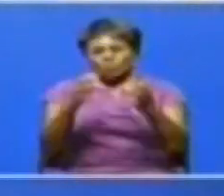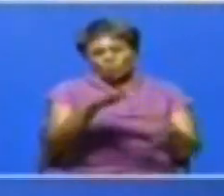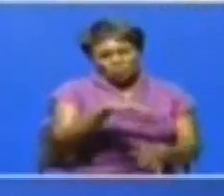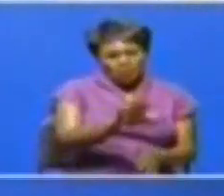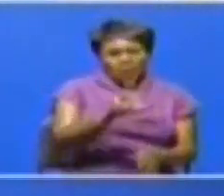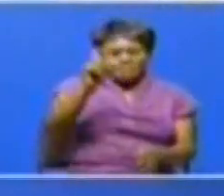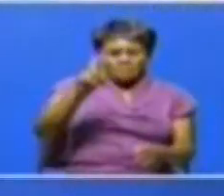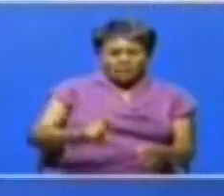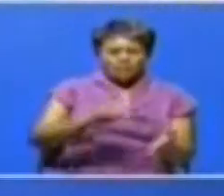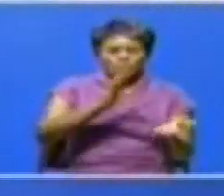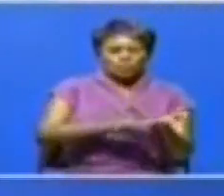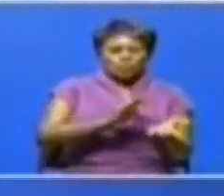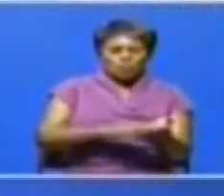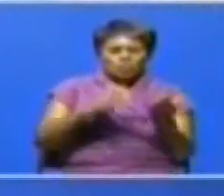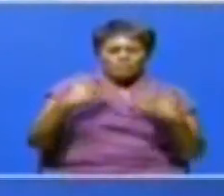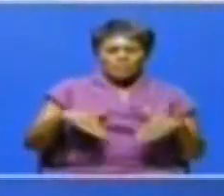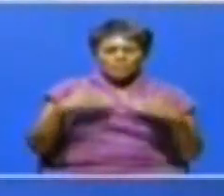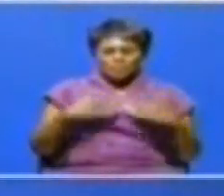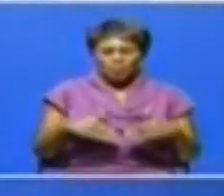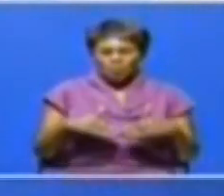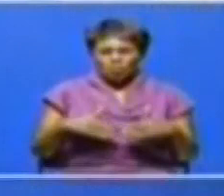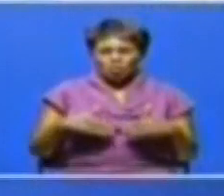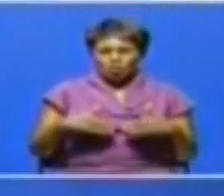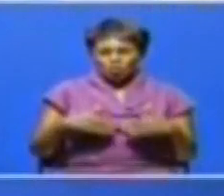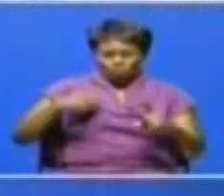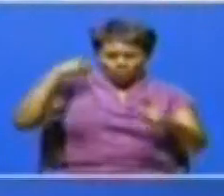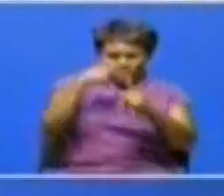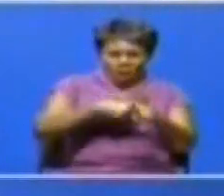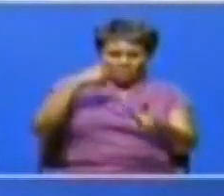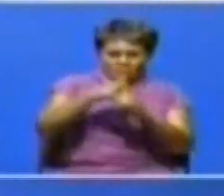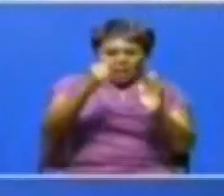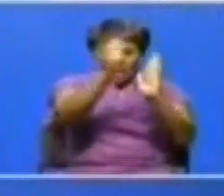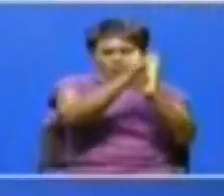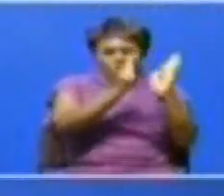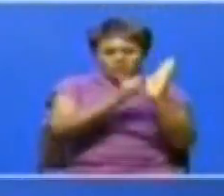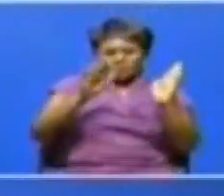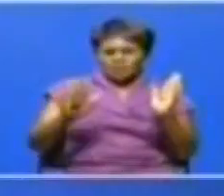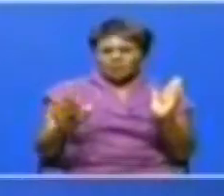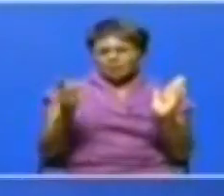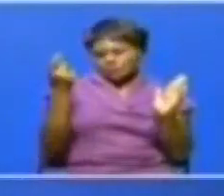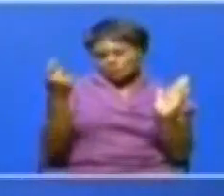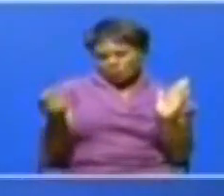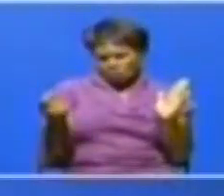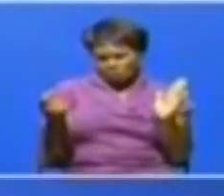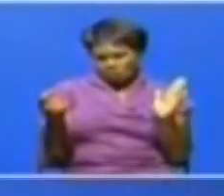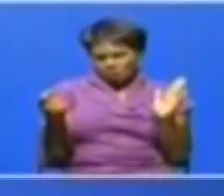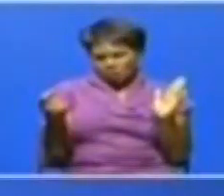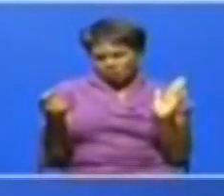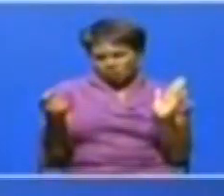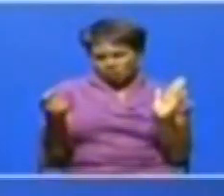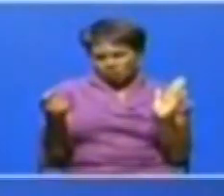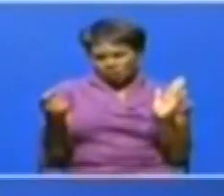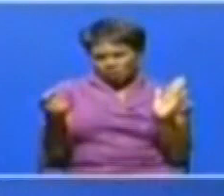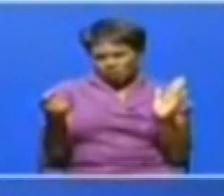lazima kipendekeze wale watu wataweza kuchampion yale mambo wanataka kuachieve. Na daktari kidogo katika hilo, kwa sababu naona pia